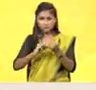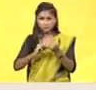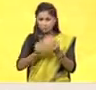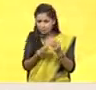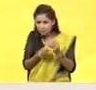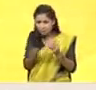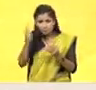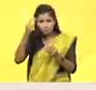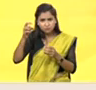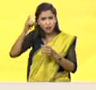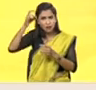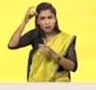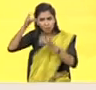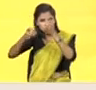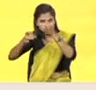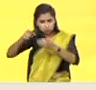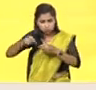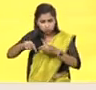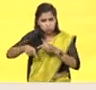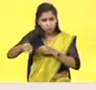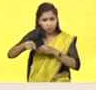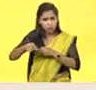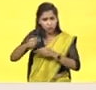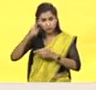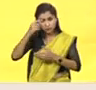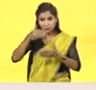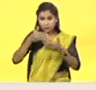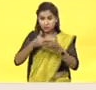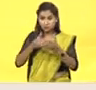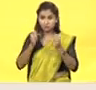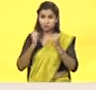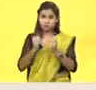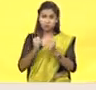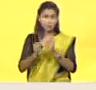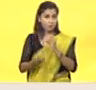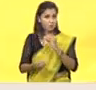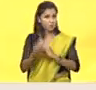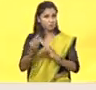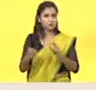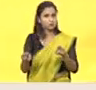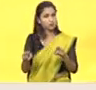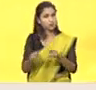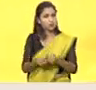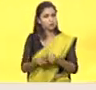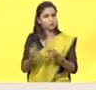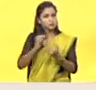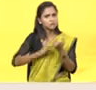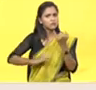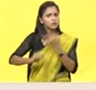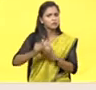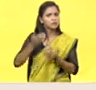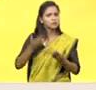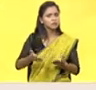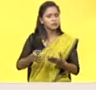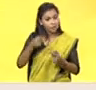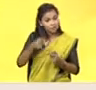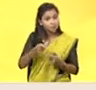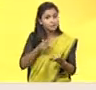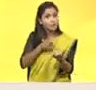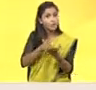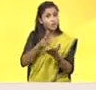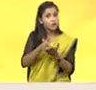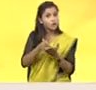कारण मुश्किलों का सामना करना पड़ रहा था। ऐसे में इस गांव के लोगों